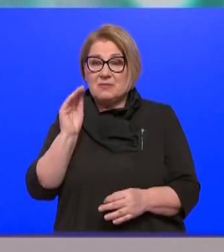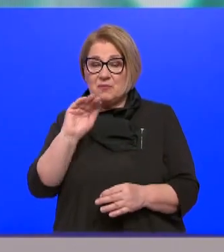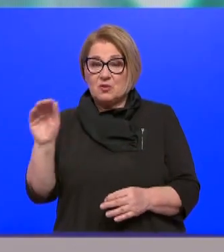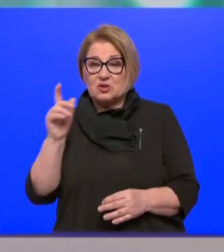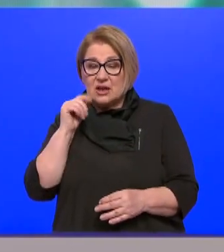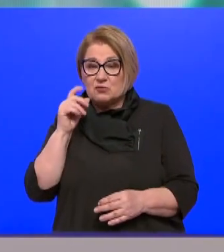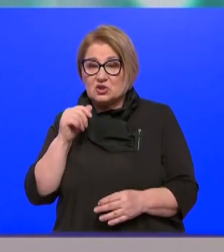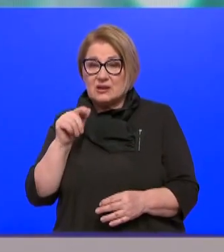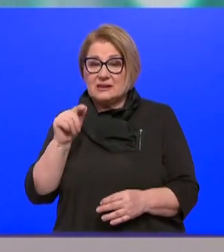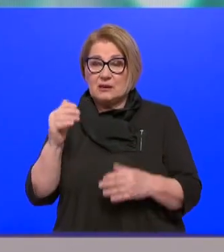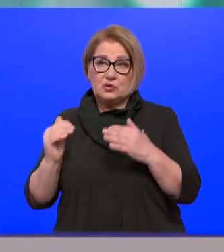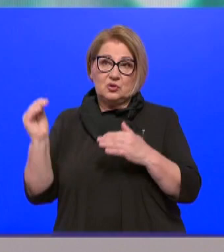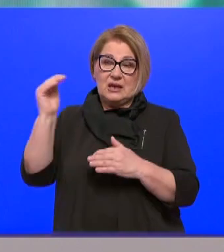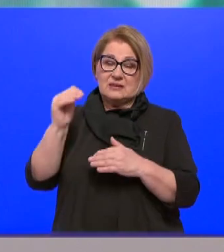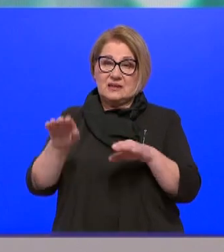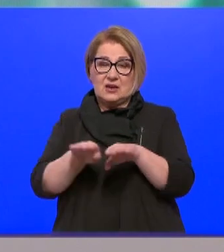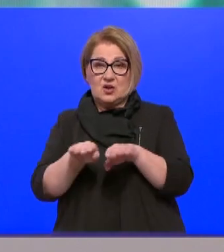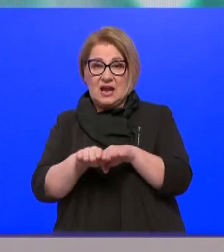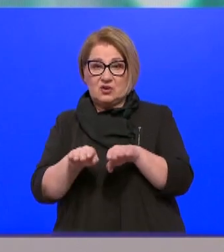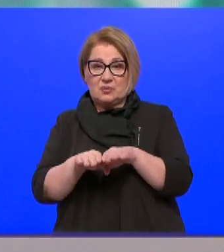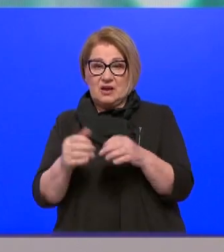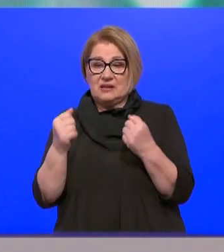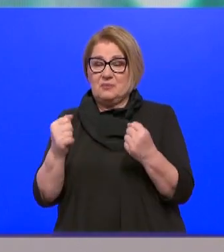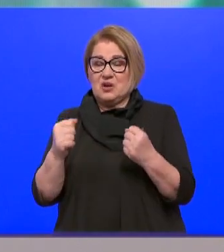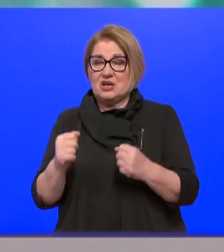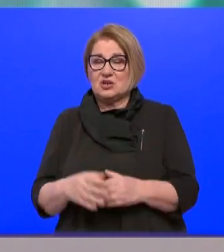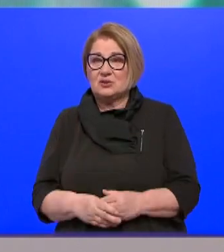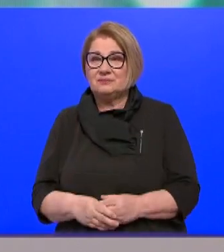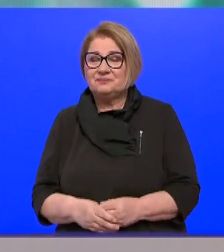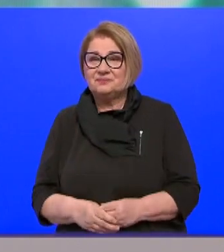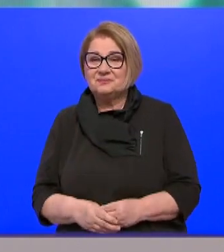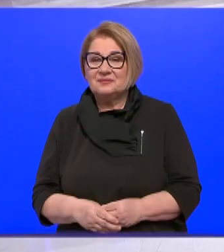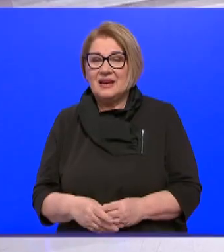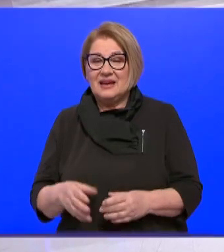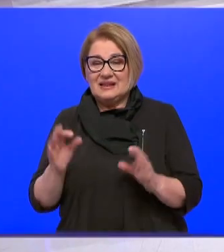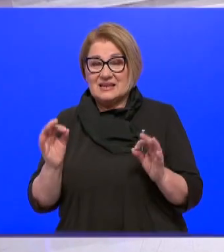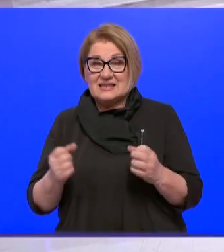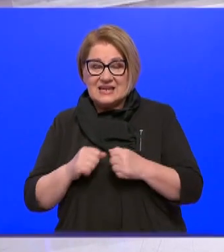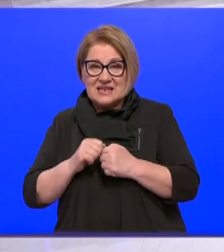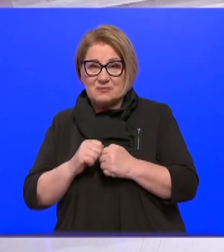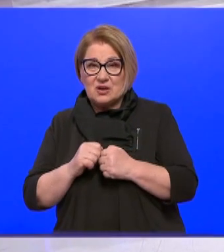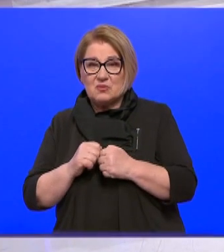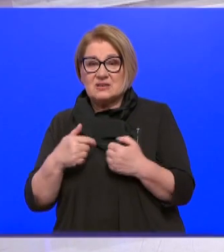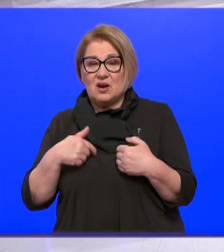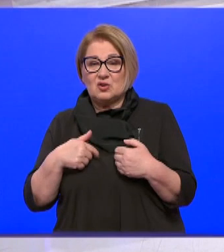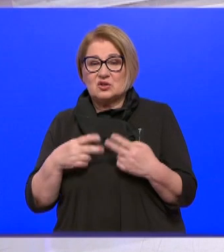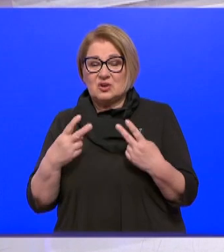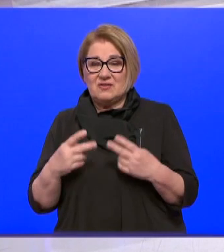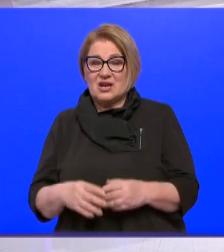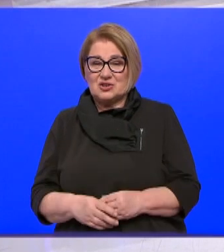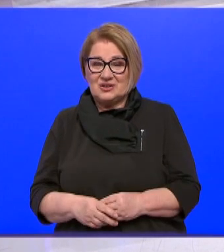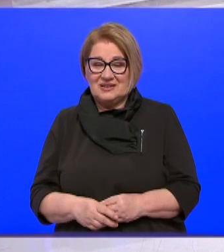muškarcima da ne budu onaj glas iznad, nego ravnopravan, ali da nas pojačaju, da se glasno čujemo i izborimo za ono što je naša